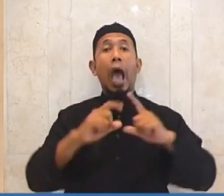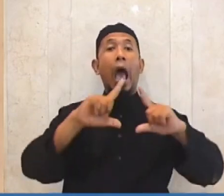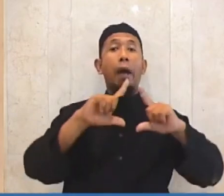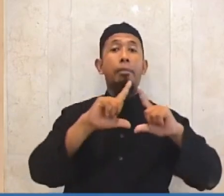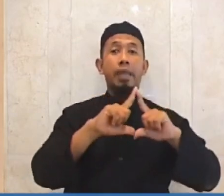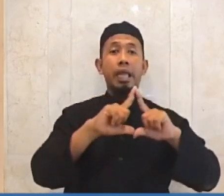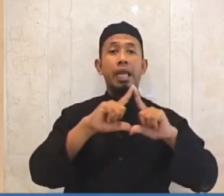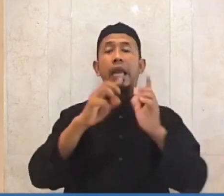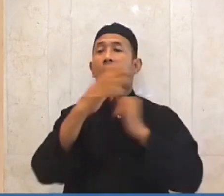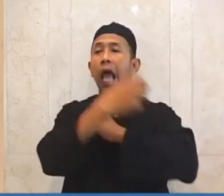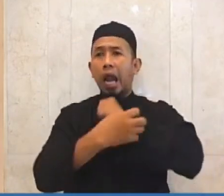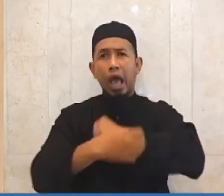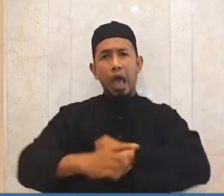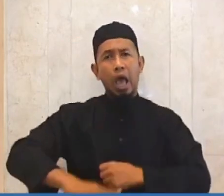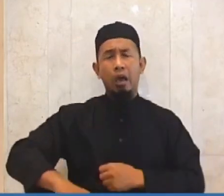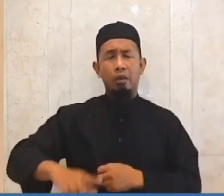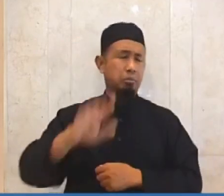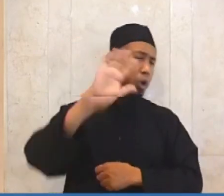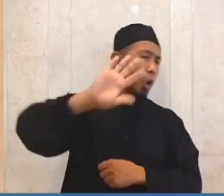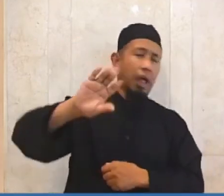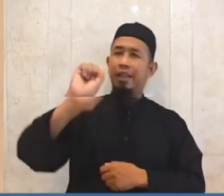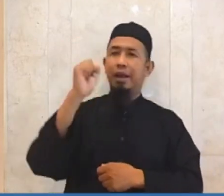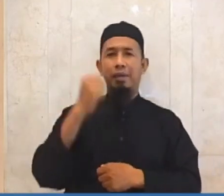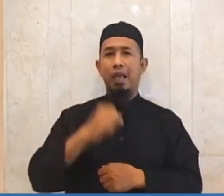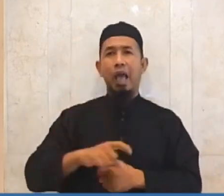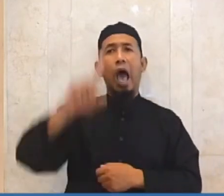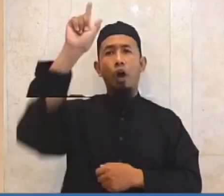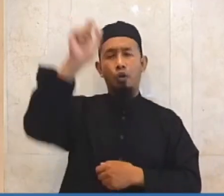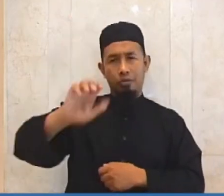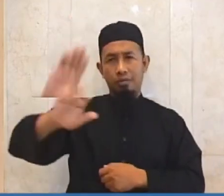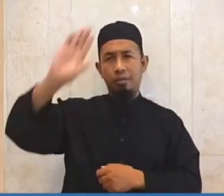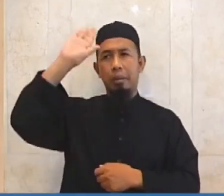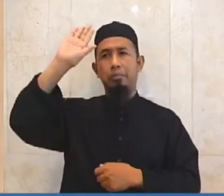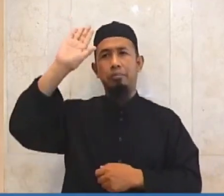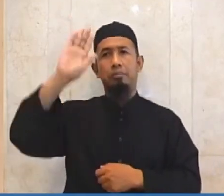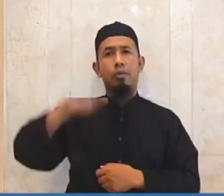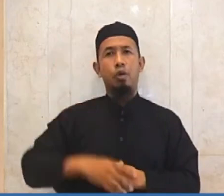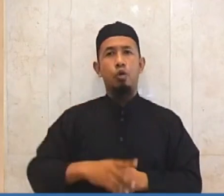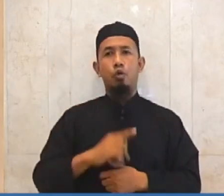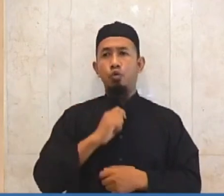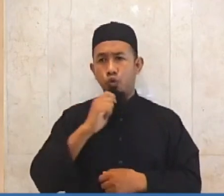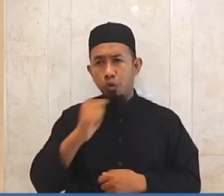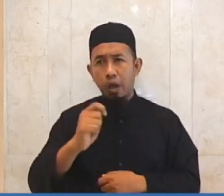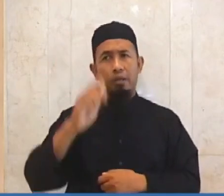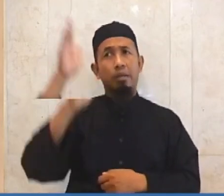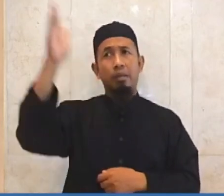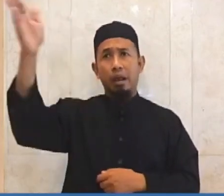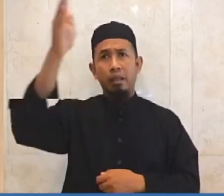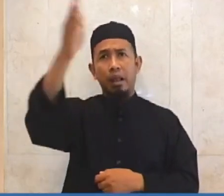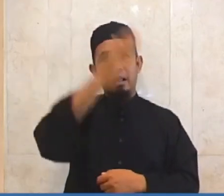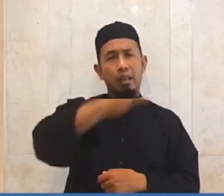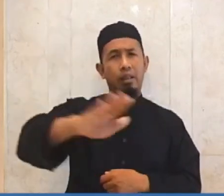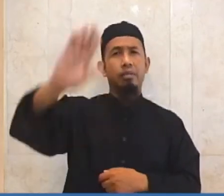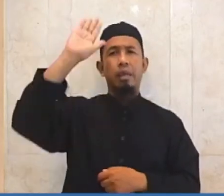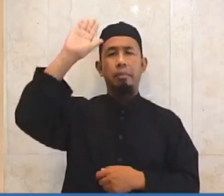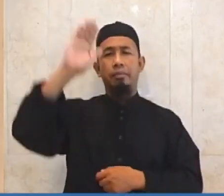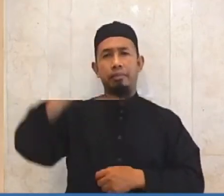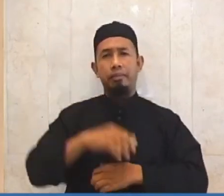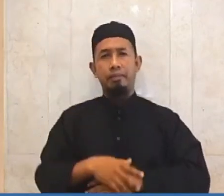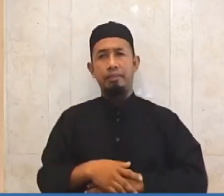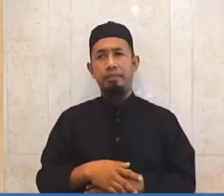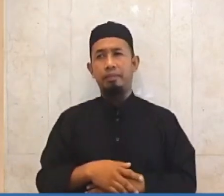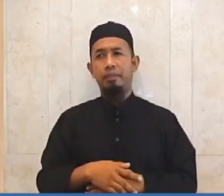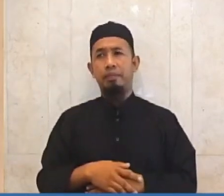sebagai Abdi Negara Samina waa ditugaskan di mana saja dan kondisi apa saja